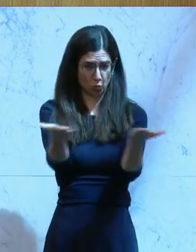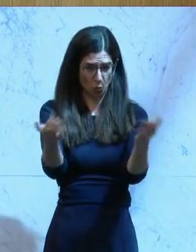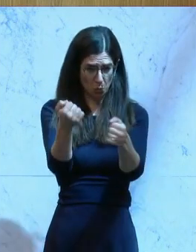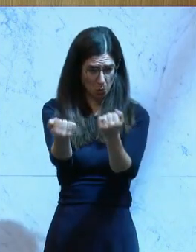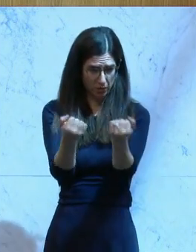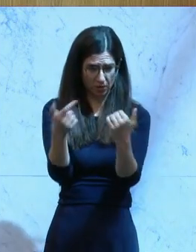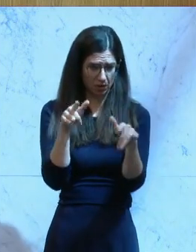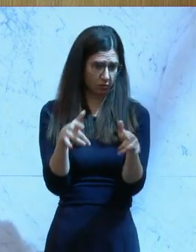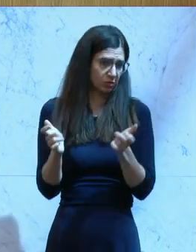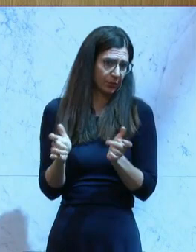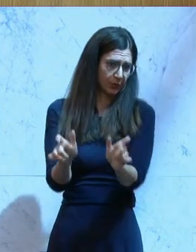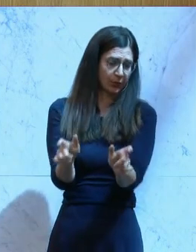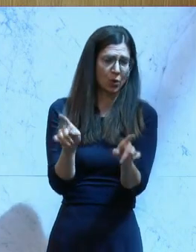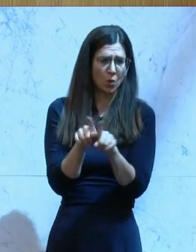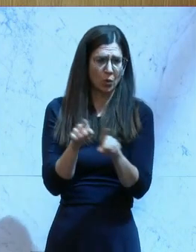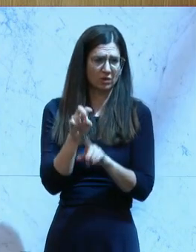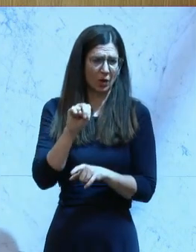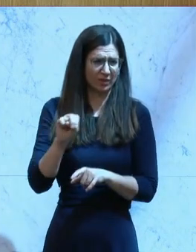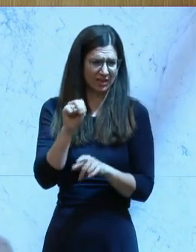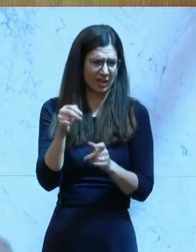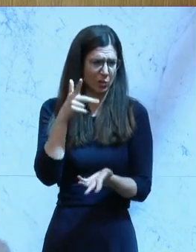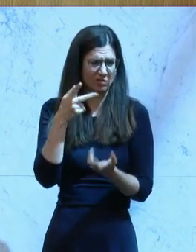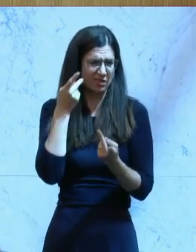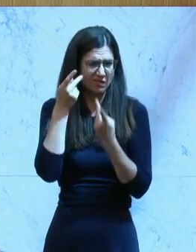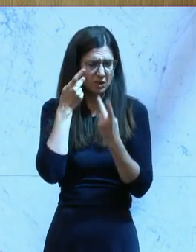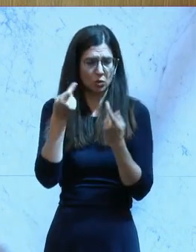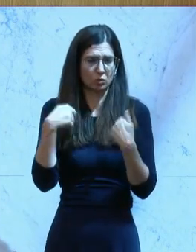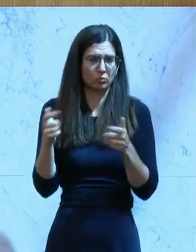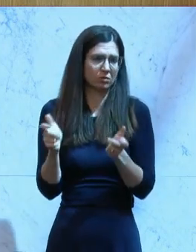und vor solchen Zukunftsvisionen, wie die NEOS es haben.